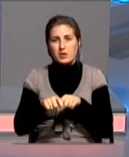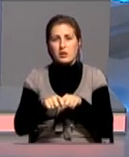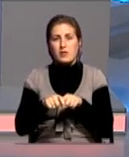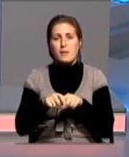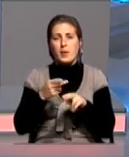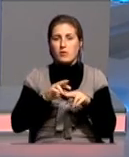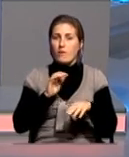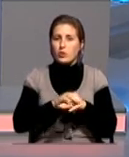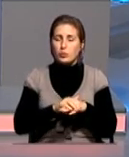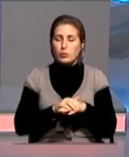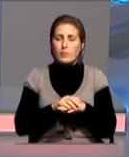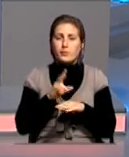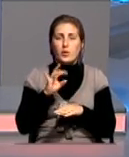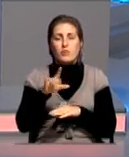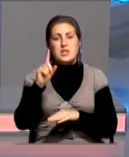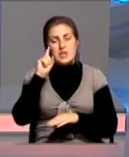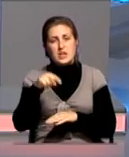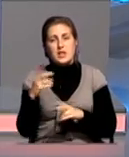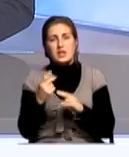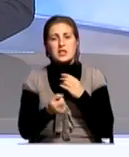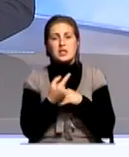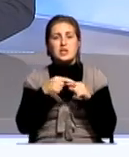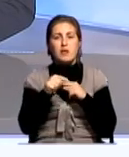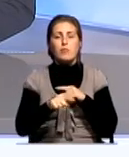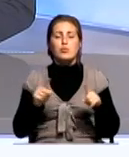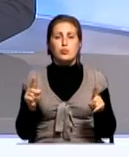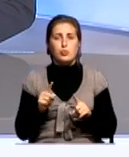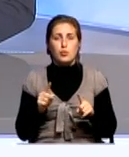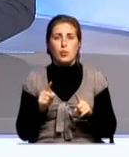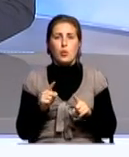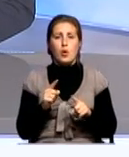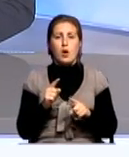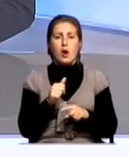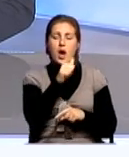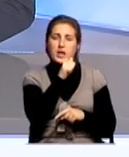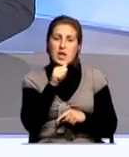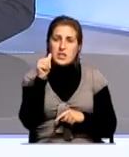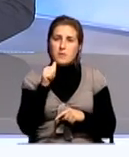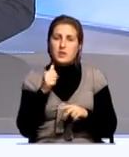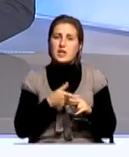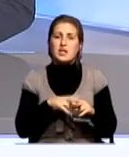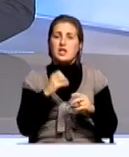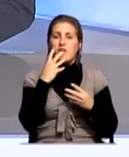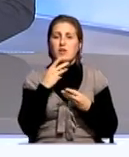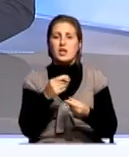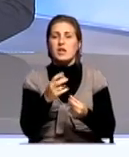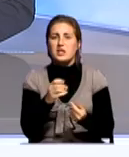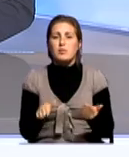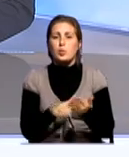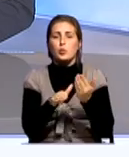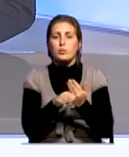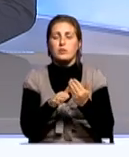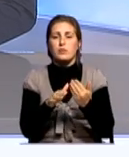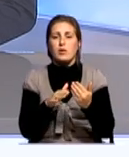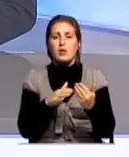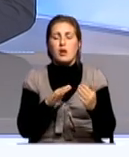этому факту Знаете ну надо исходить из того что ность она не влияет не способствует эффективности